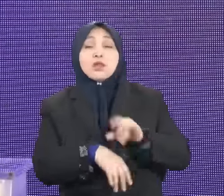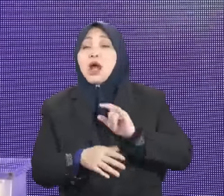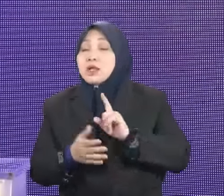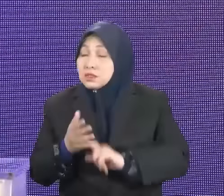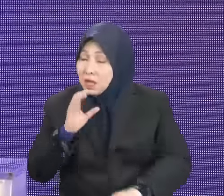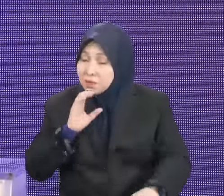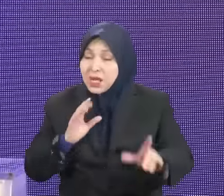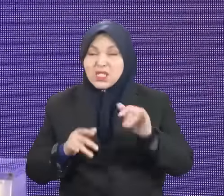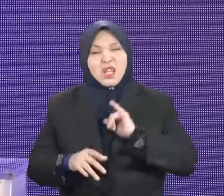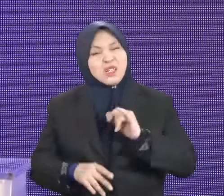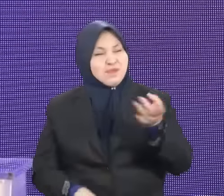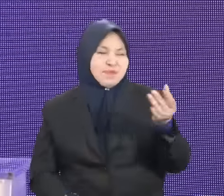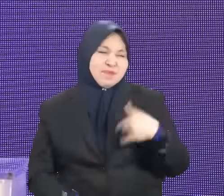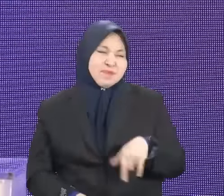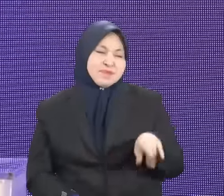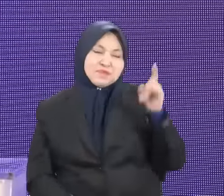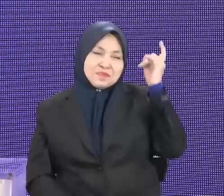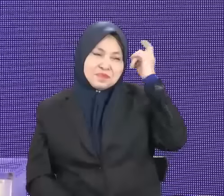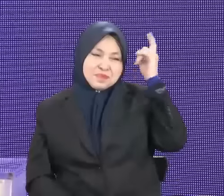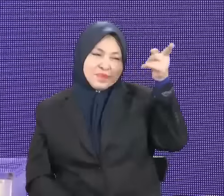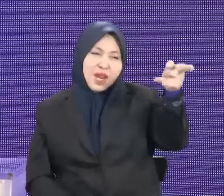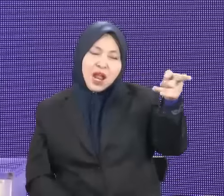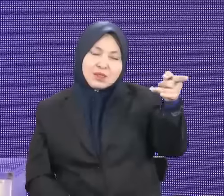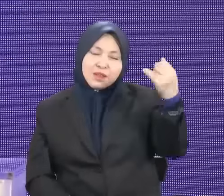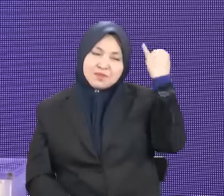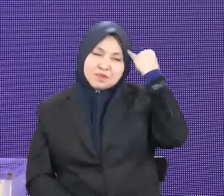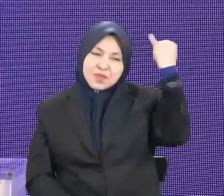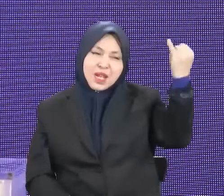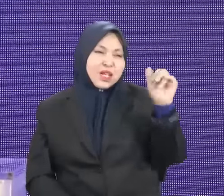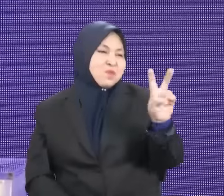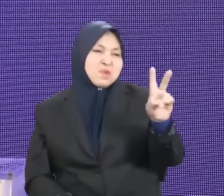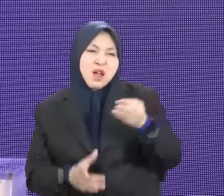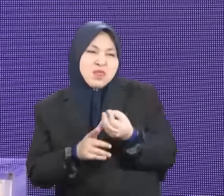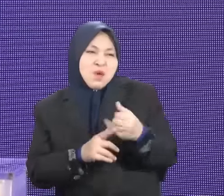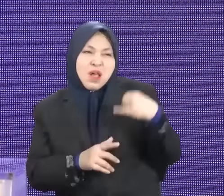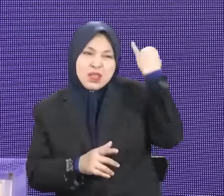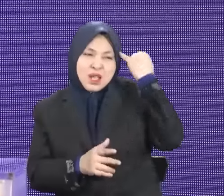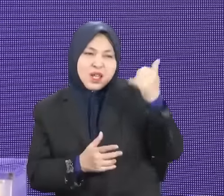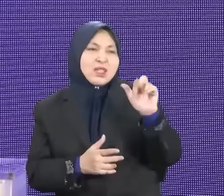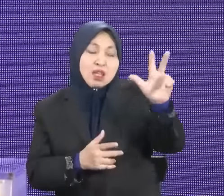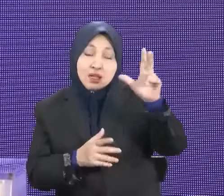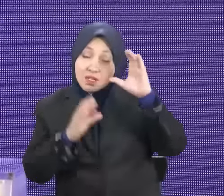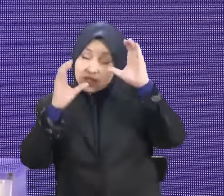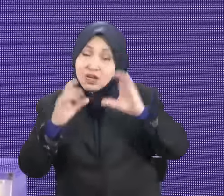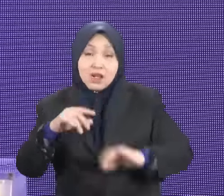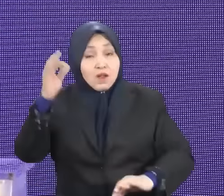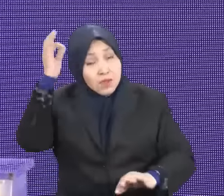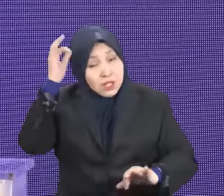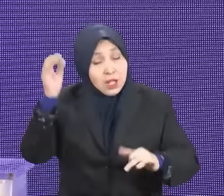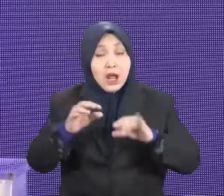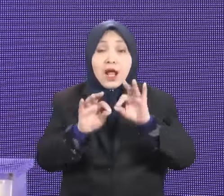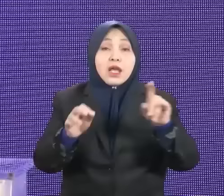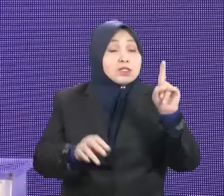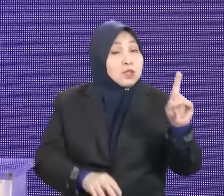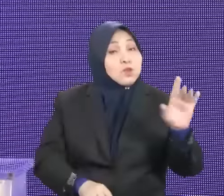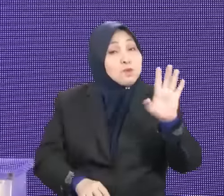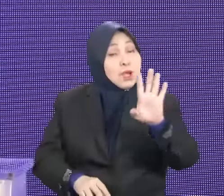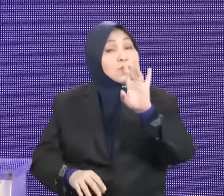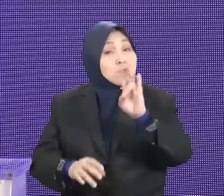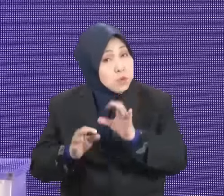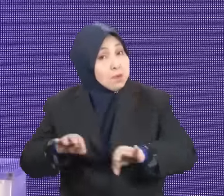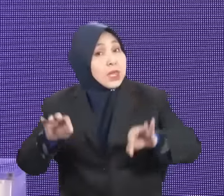sebagainya saya anggap bahwa ini adalah pendapat kedua ataupun pendapat ketiga ini cara pikir yang dibawakan dalam ayat 147 penting